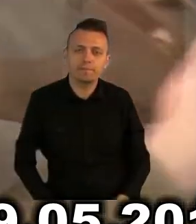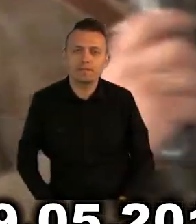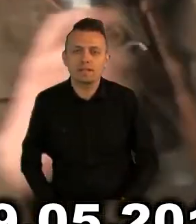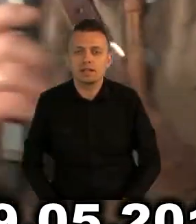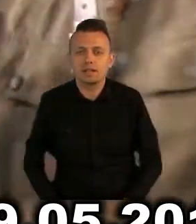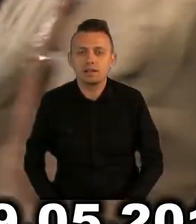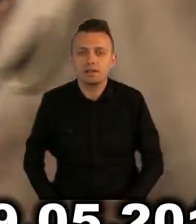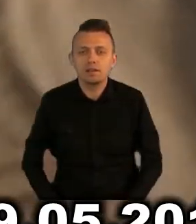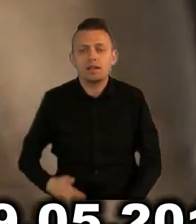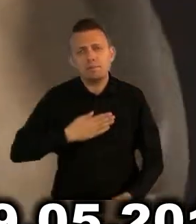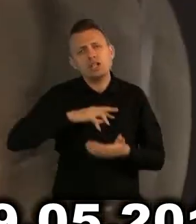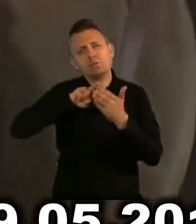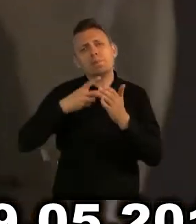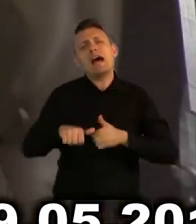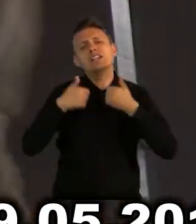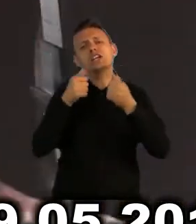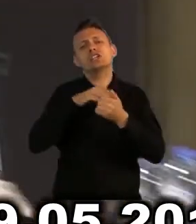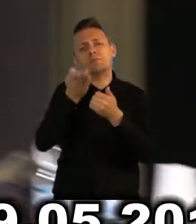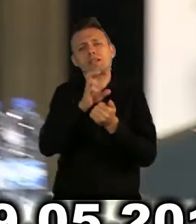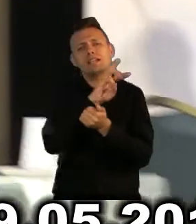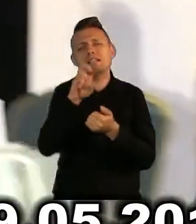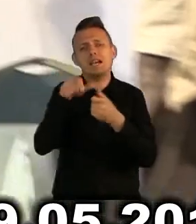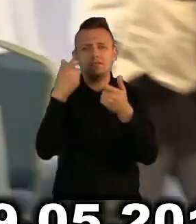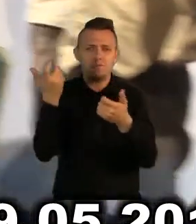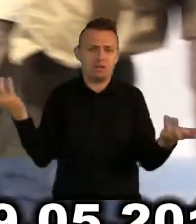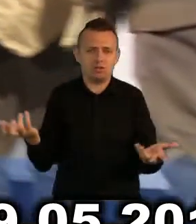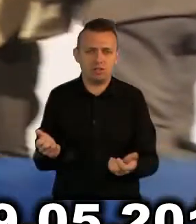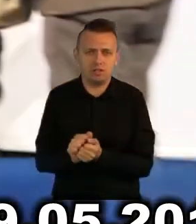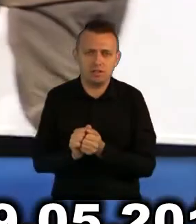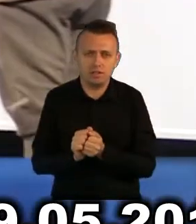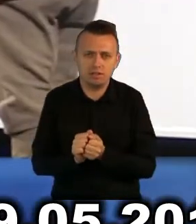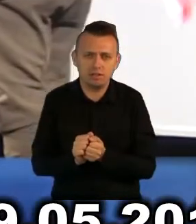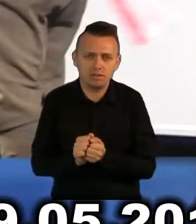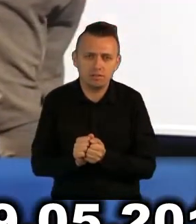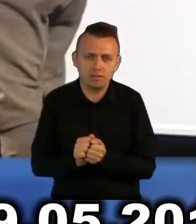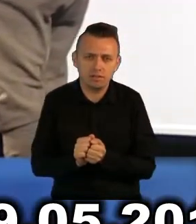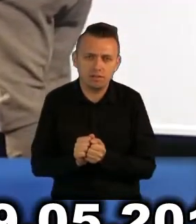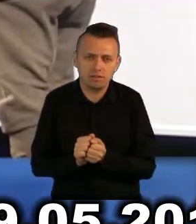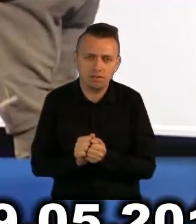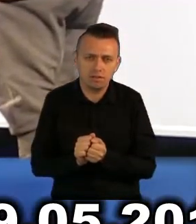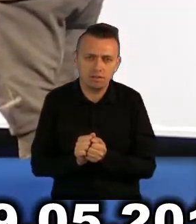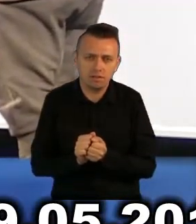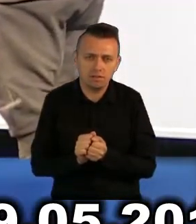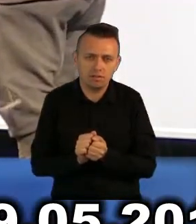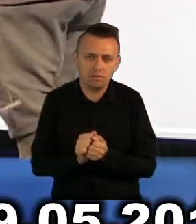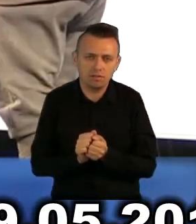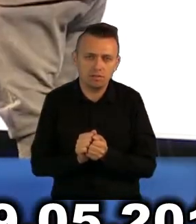dziękuję. Chcieliśmy wam coś dać. Drewno, stal i kamień.